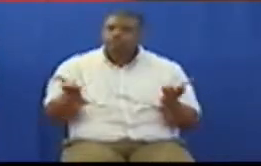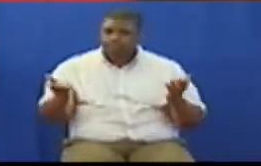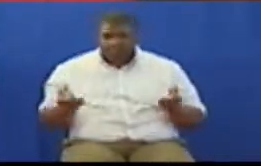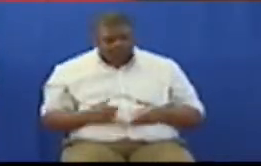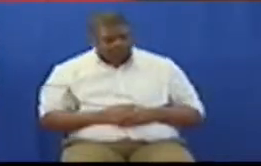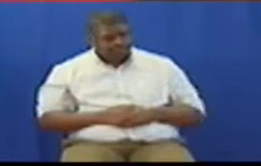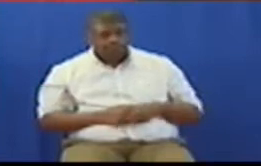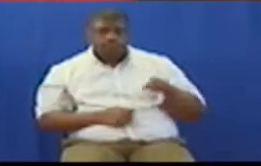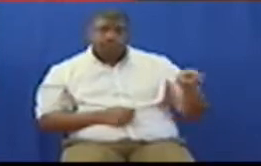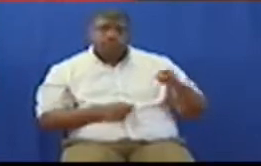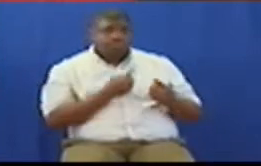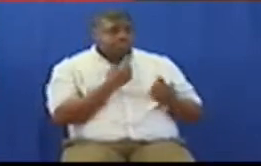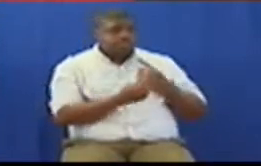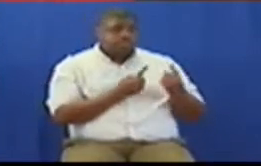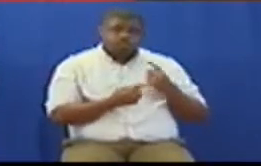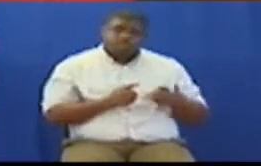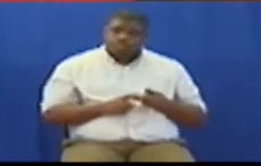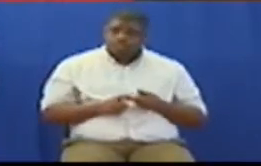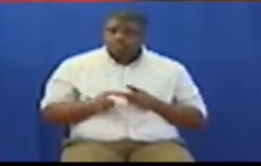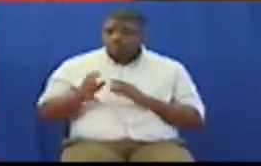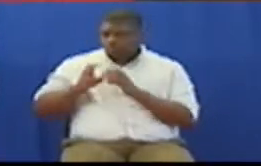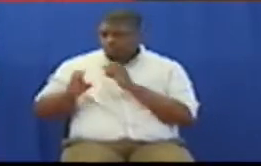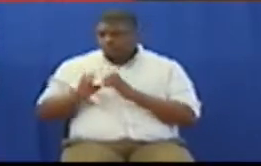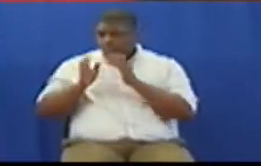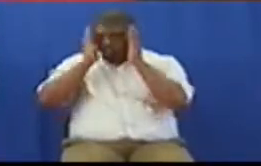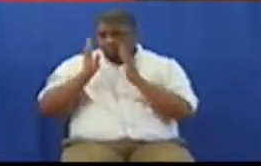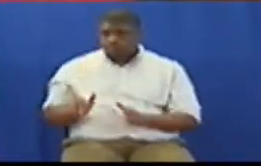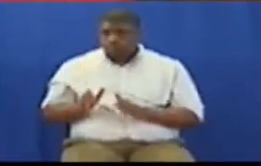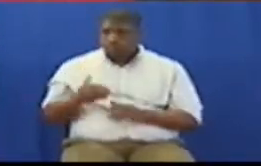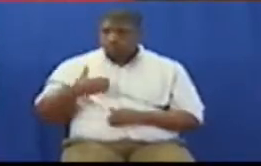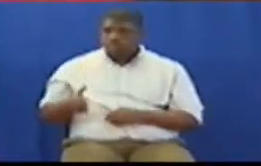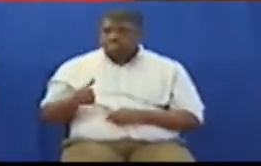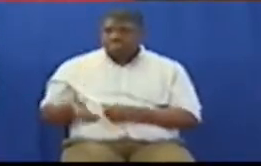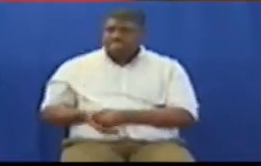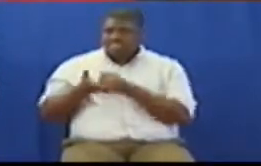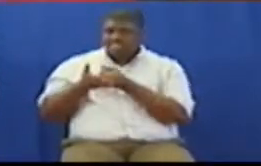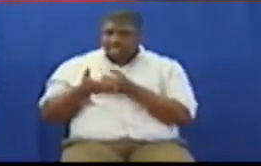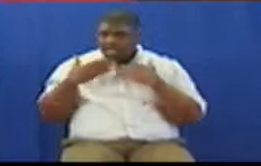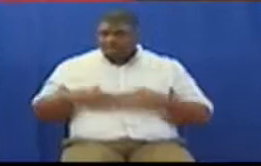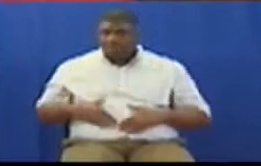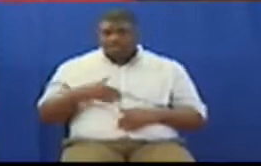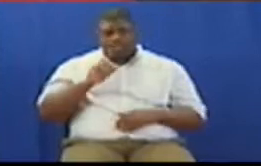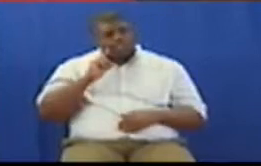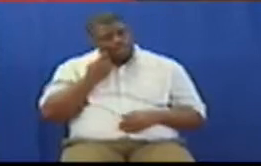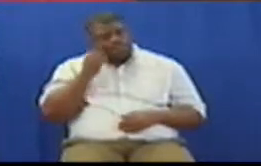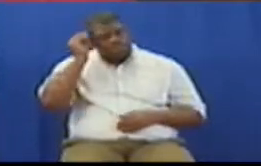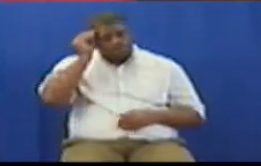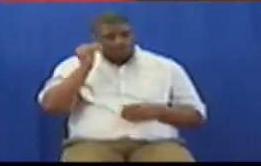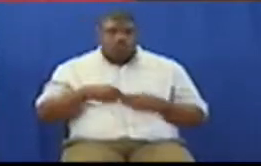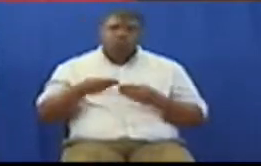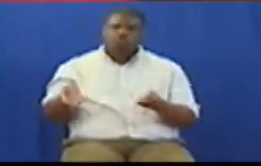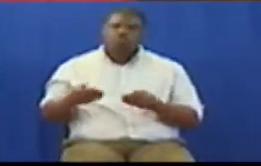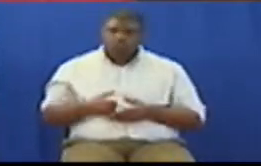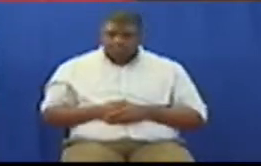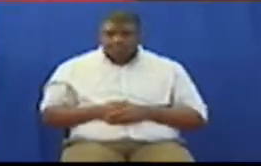hiyo nadhani hilo nimelisema, lakini nawasiliana mashuhuda ndugu leo nimeshamuona, na mimi najaribu kutoa mawazo kwa sababu the time demands